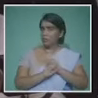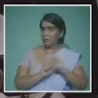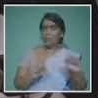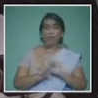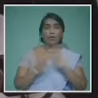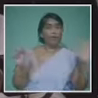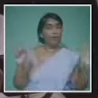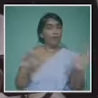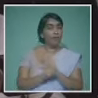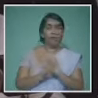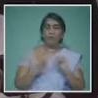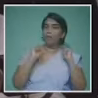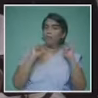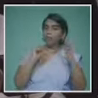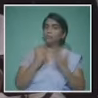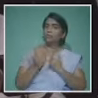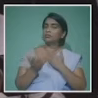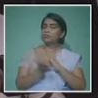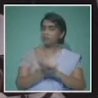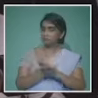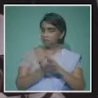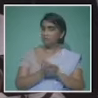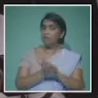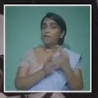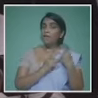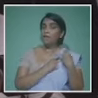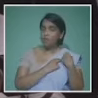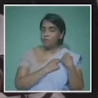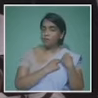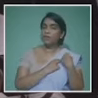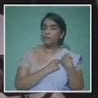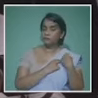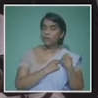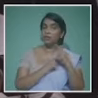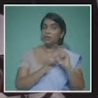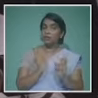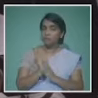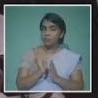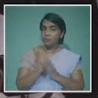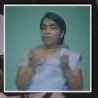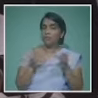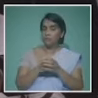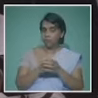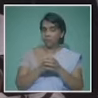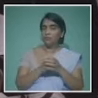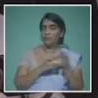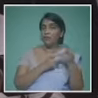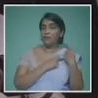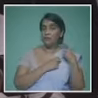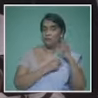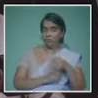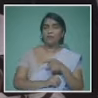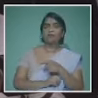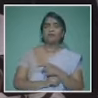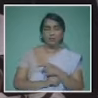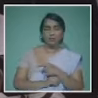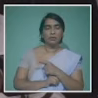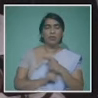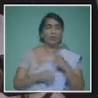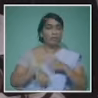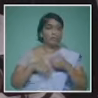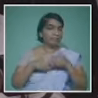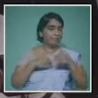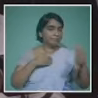සම්පූර්ණ වශයෙන් ඉෂ්ට කිරීමේ යුතුකම වගකීම ඒ කොමිෂන් සභාවට භාර වන බව